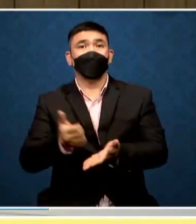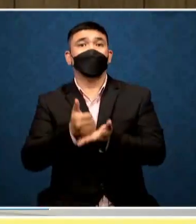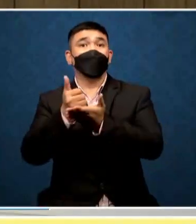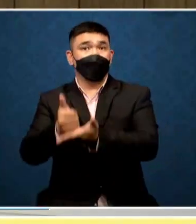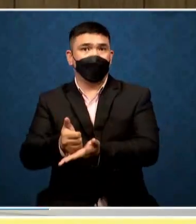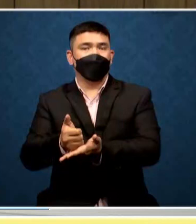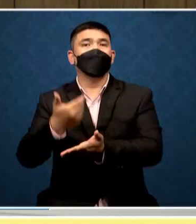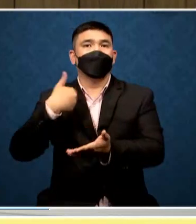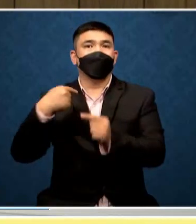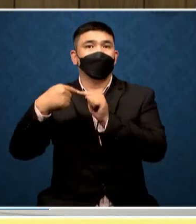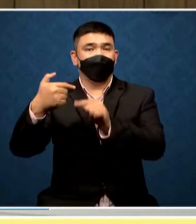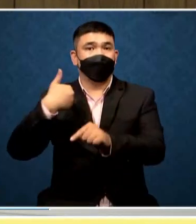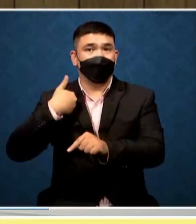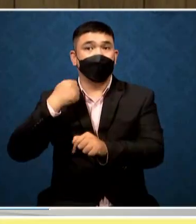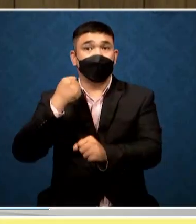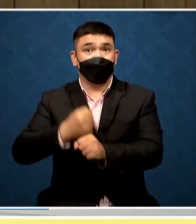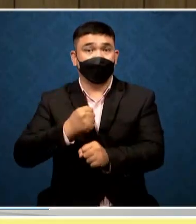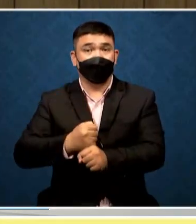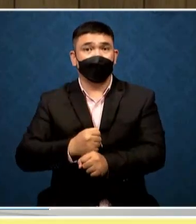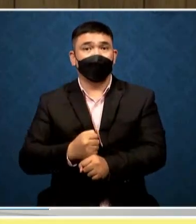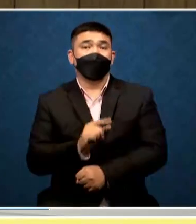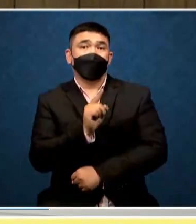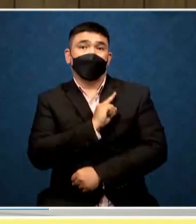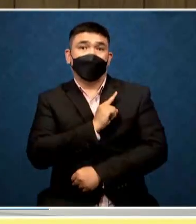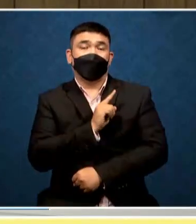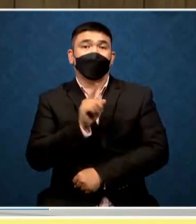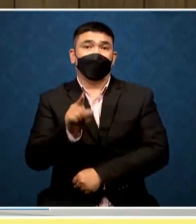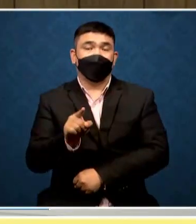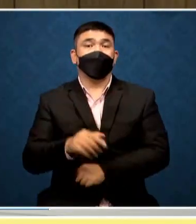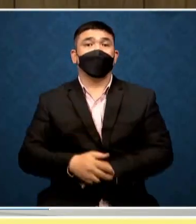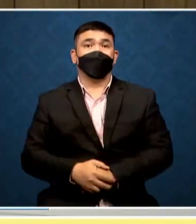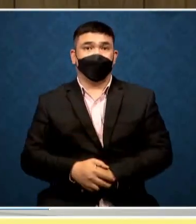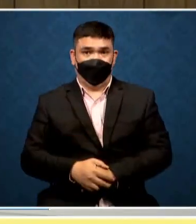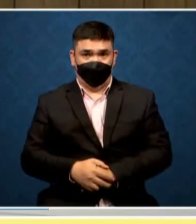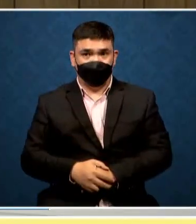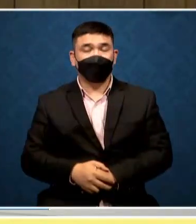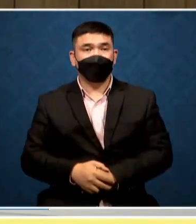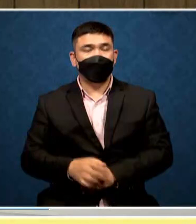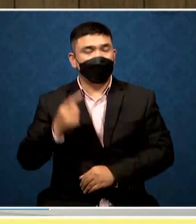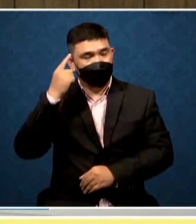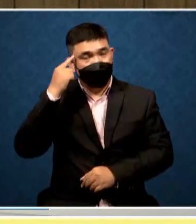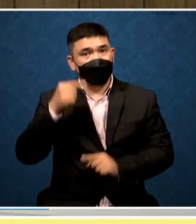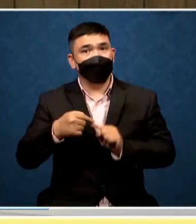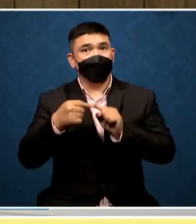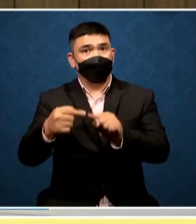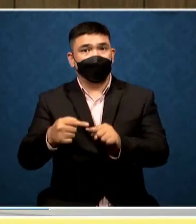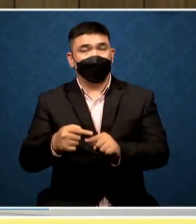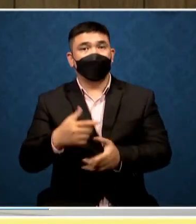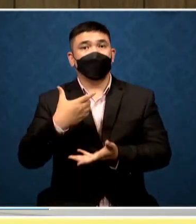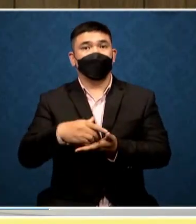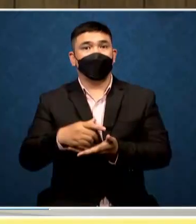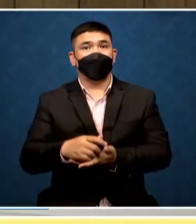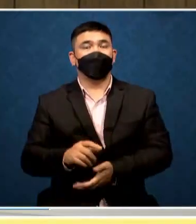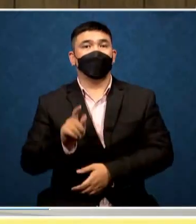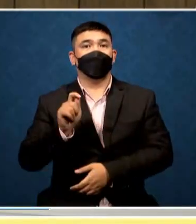ในประเด็นนี้นะครับโดยการทำกันตรงนี้ก็ผมก็จะนำเรื่องนี้ไปกราบเรียนท่านอ